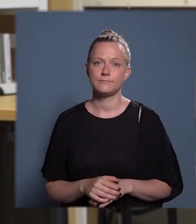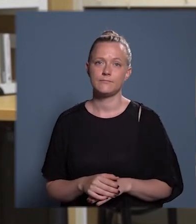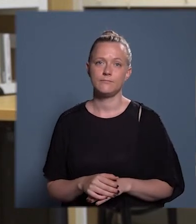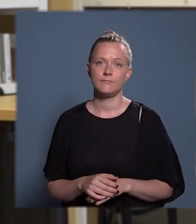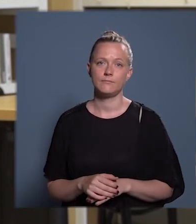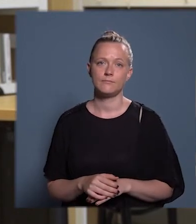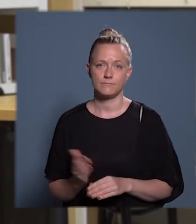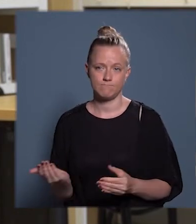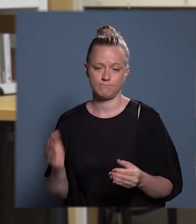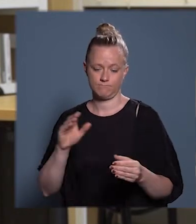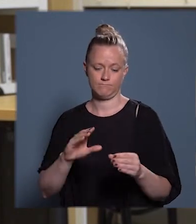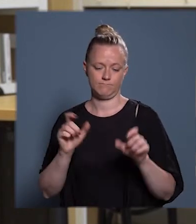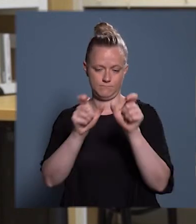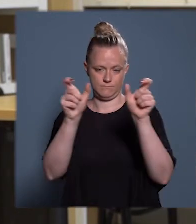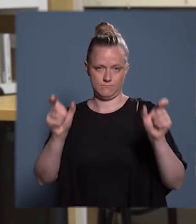tett